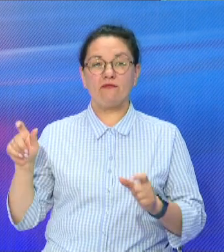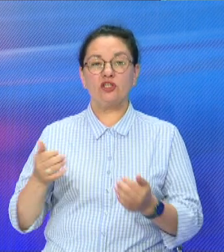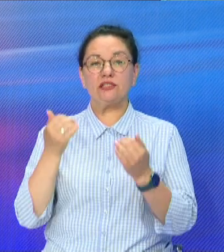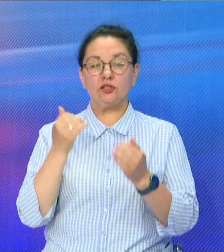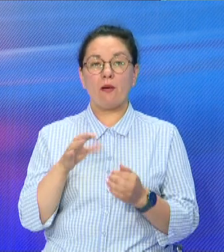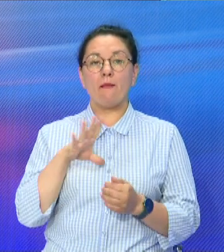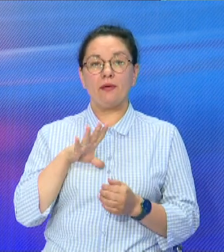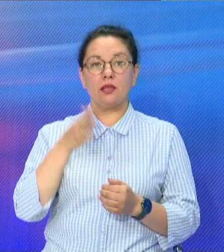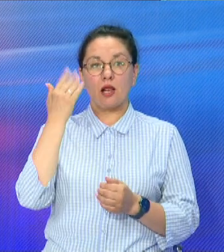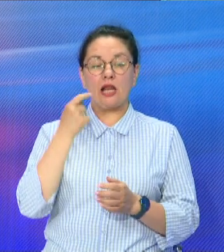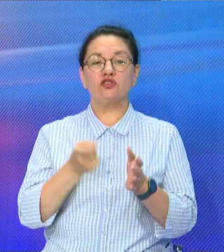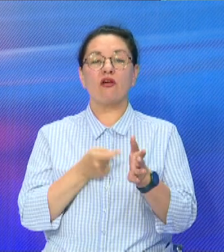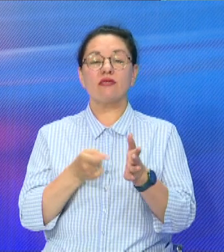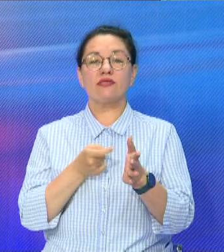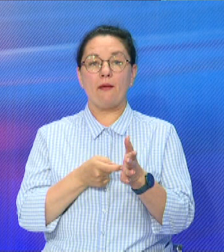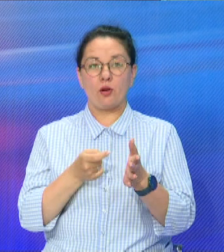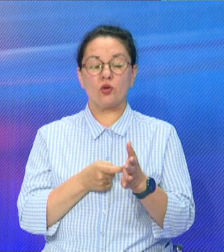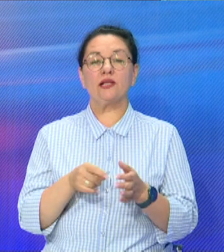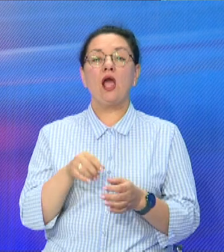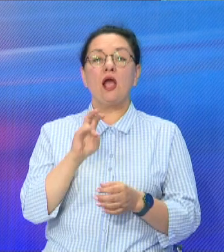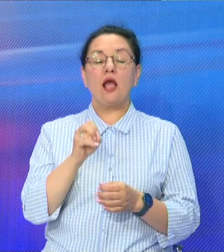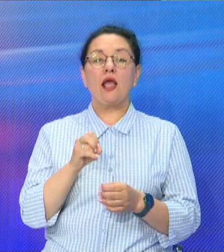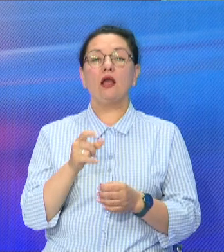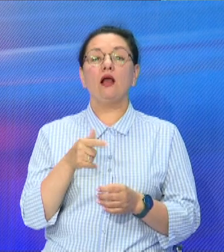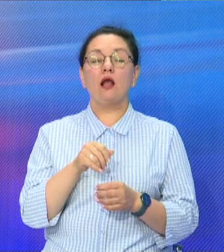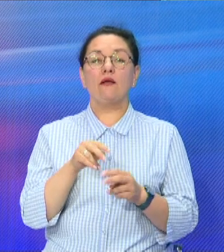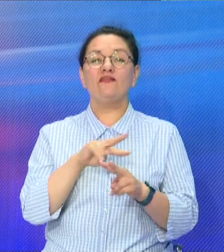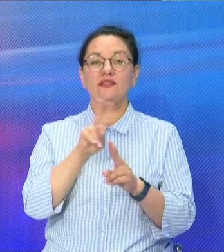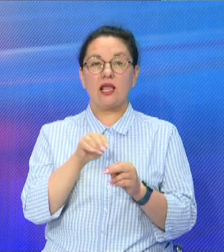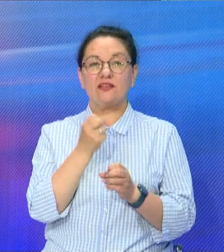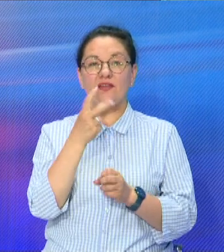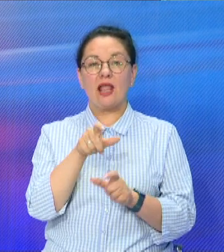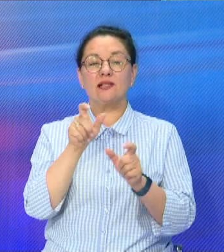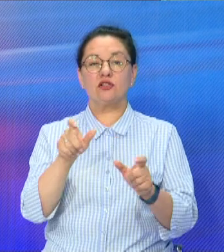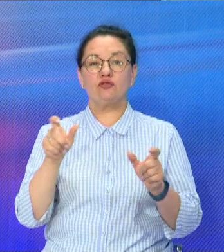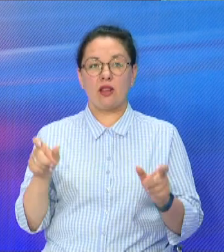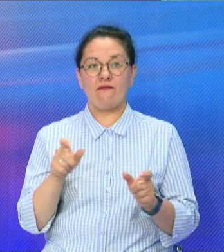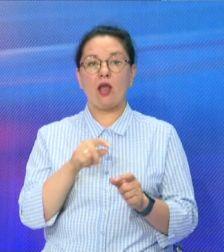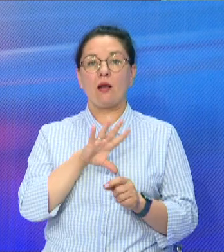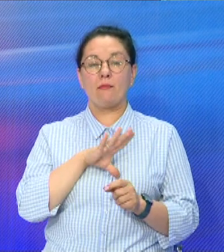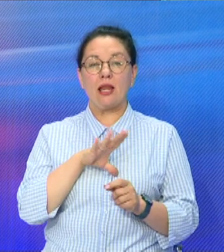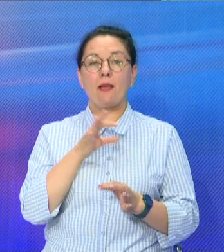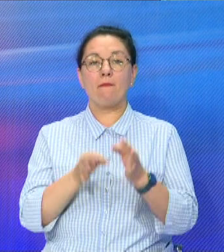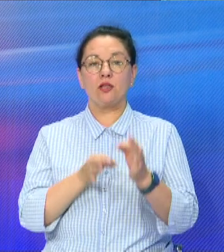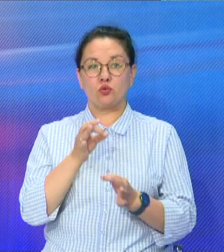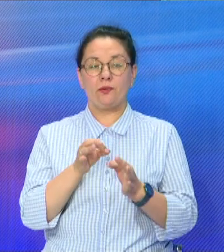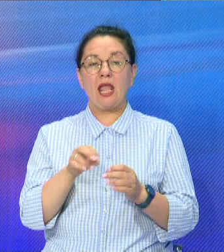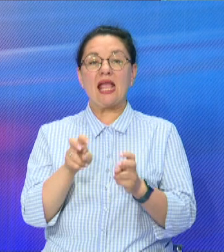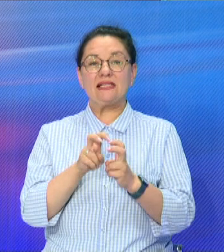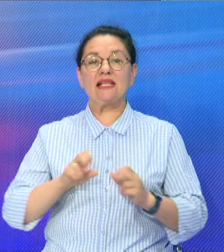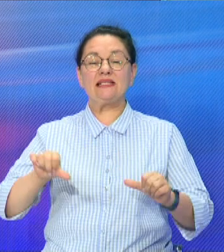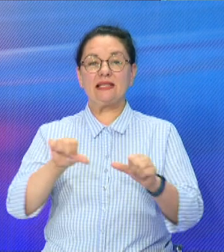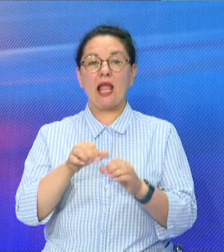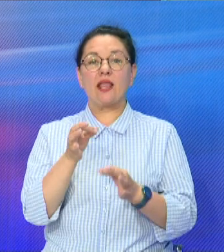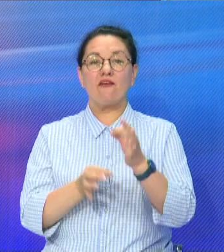показания фигурантов справы данные по часу доллар поселения и средства процесс под шоссе 18 мая passed же не идиот армену марок